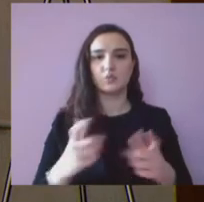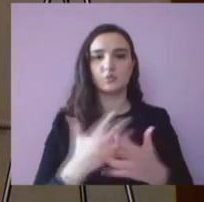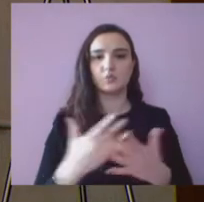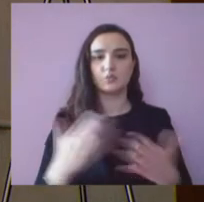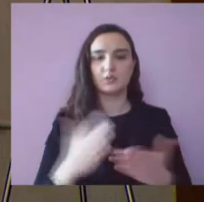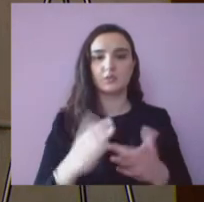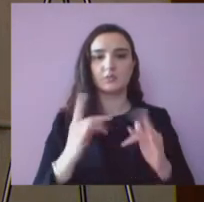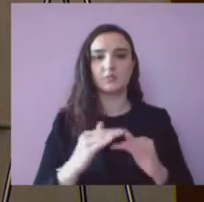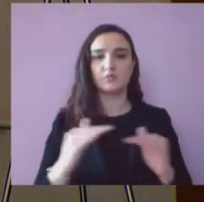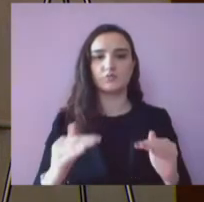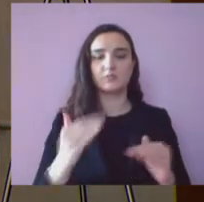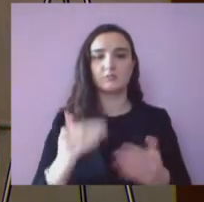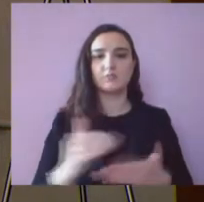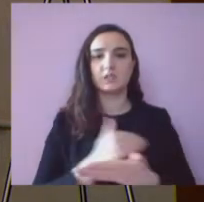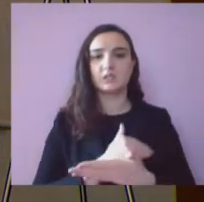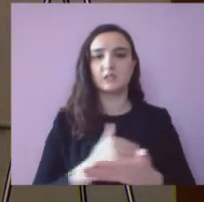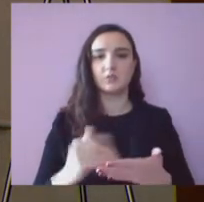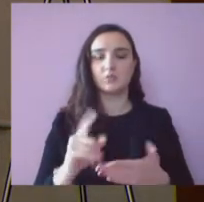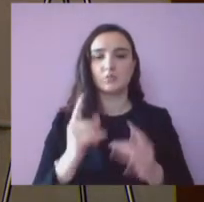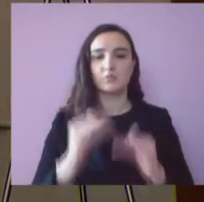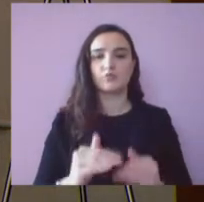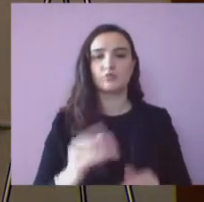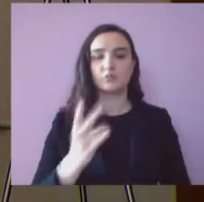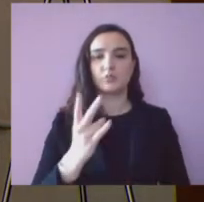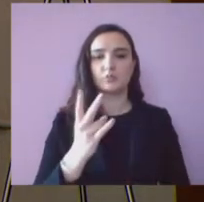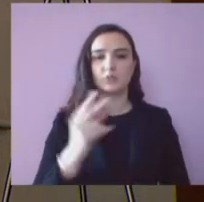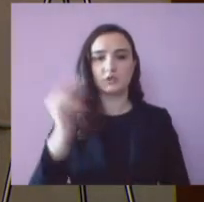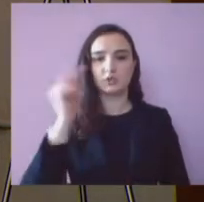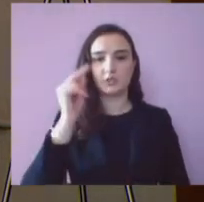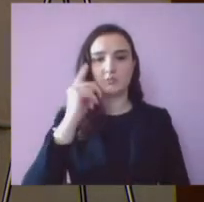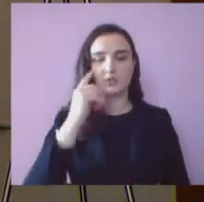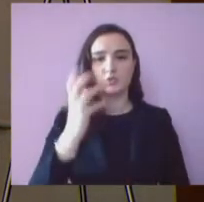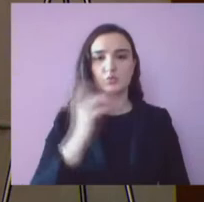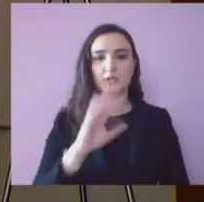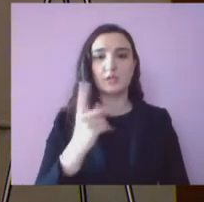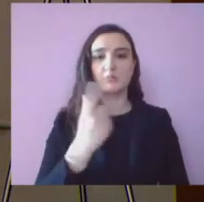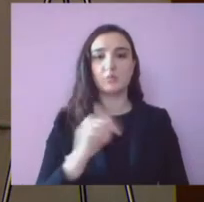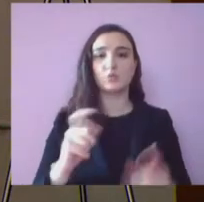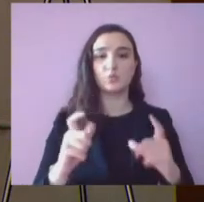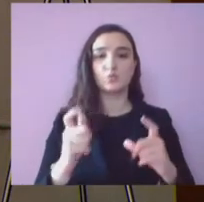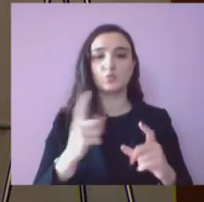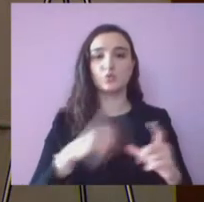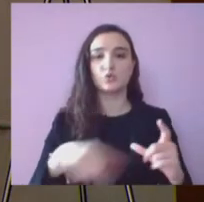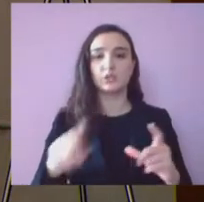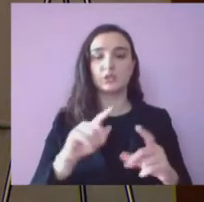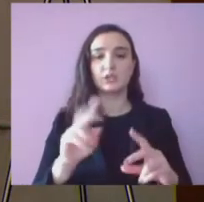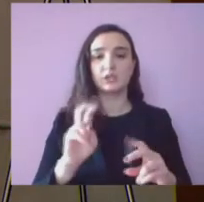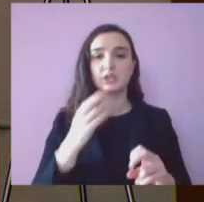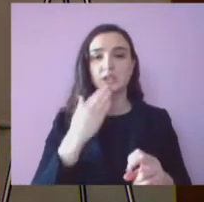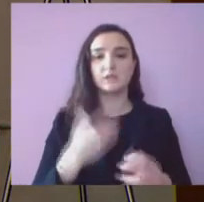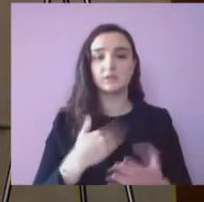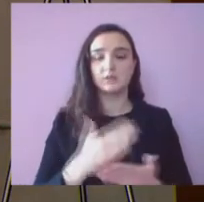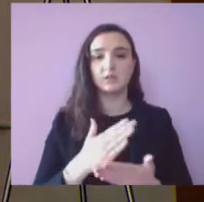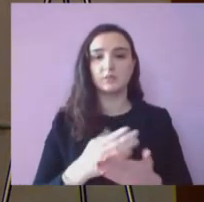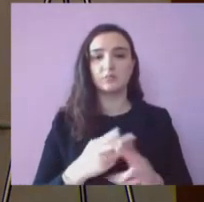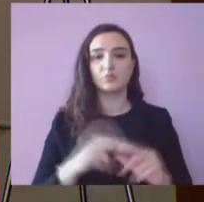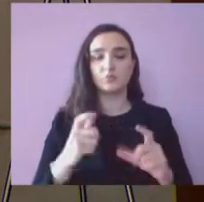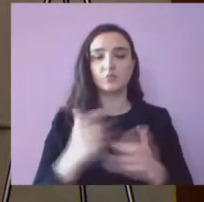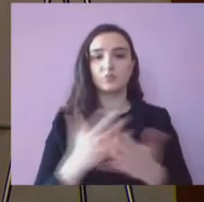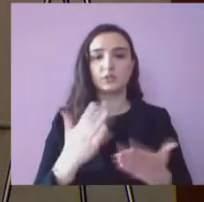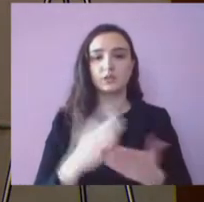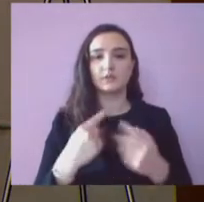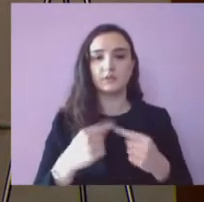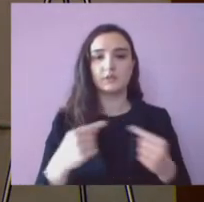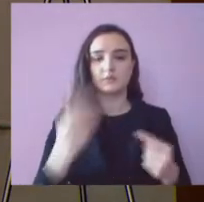იმის ხაზგასასმელად, რომ ბავშვმა შეიმეცნოს არა მარტო ჭურჭელი რისთვის არის, არამედ რომ ამ ჭურჭელს აქვს სხვადასხვა